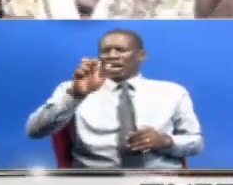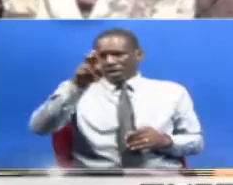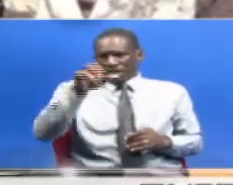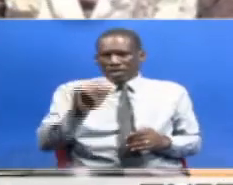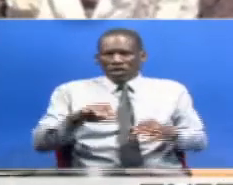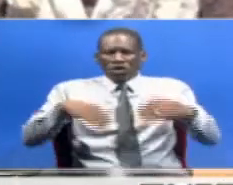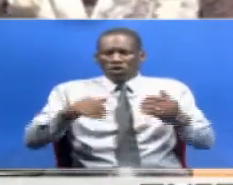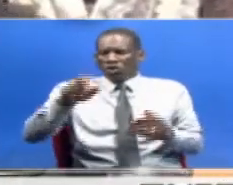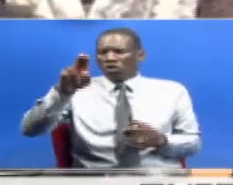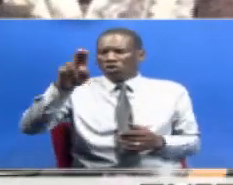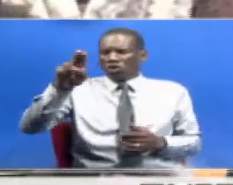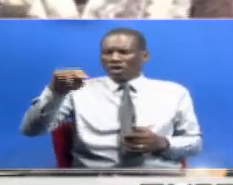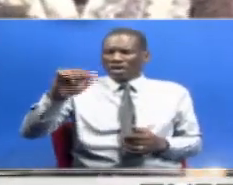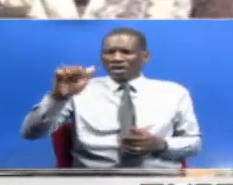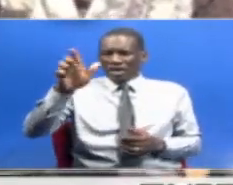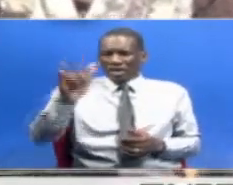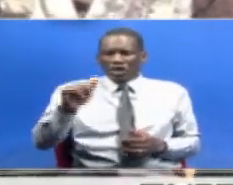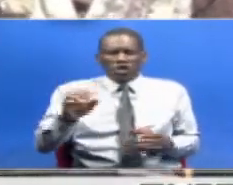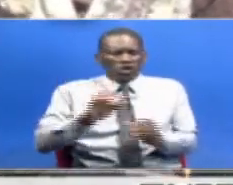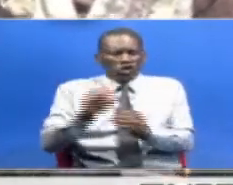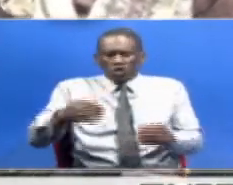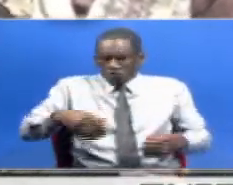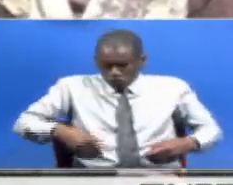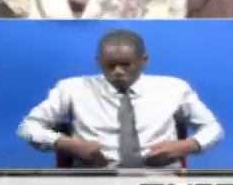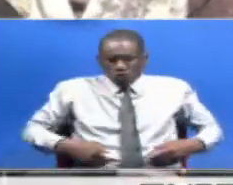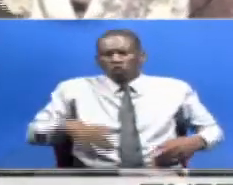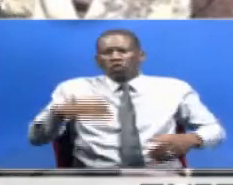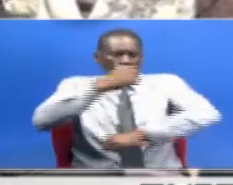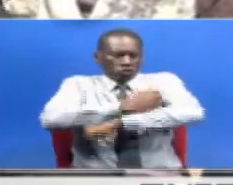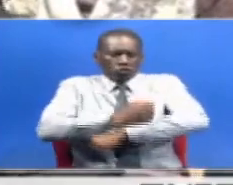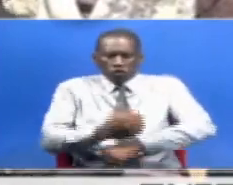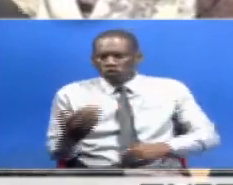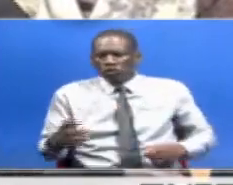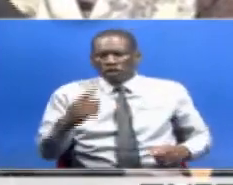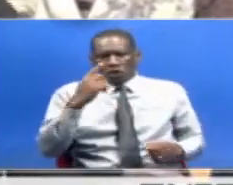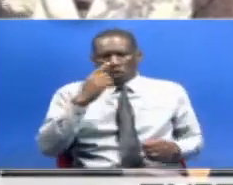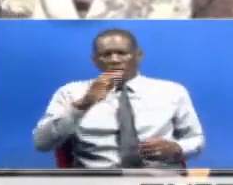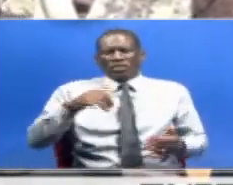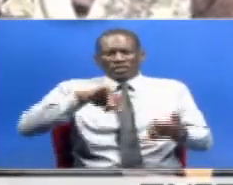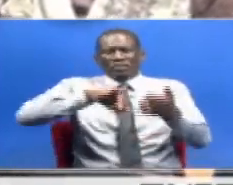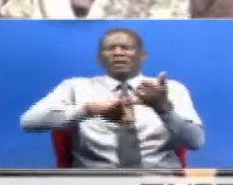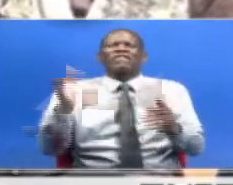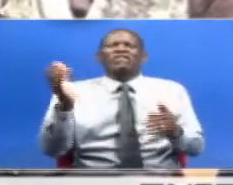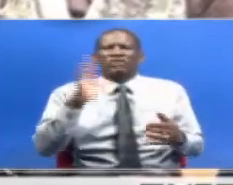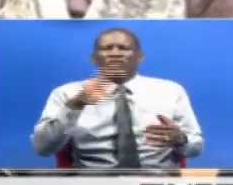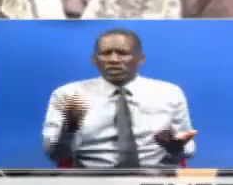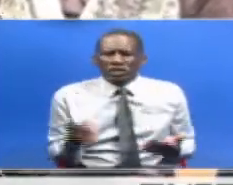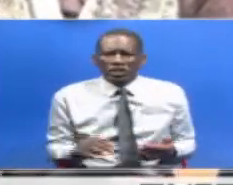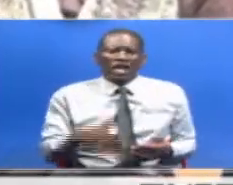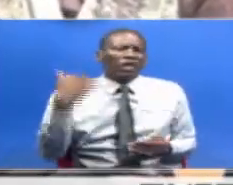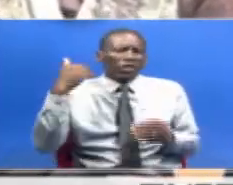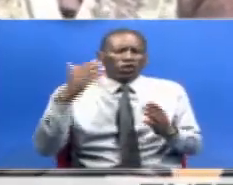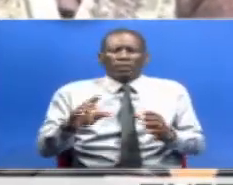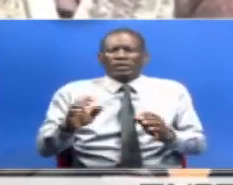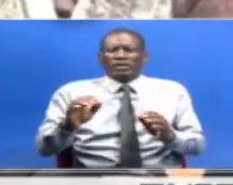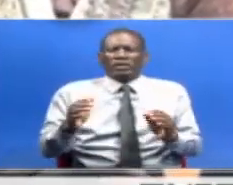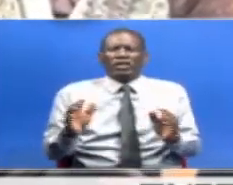ama Nyali hata mmoja anaenda shule. Watoto wako nyumbani, wengine wameolewa, wengine kwa jambazi wako msituni.